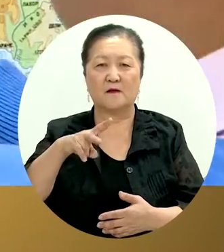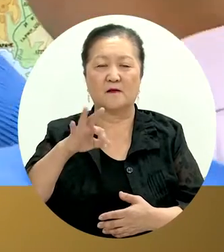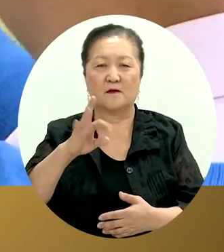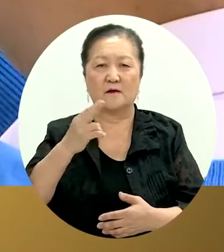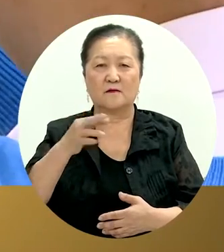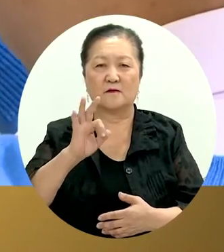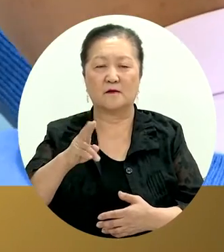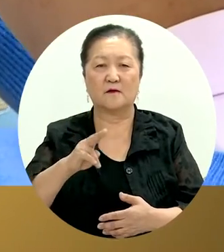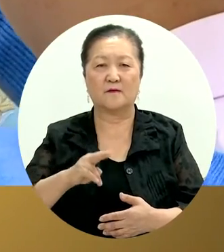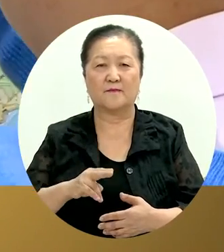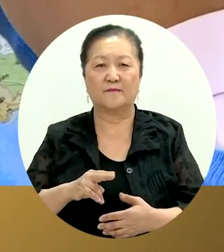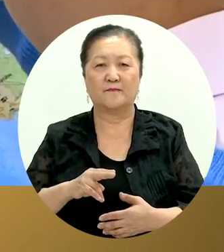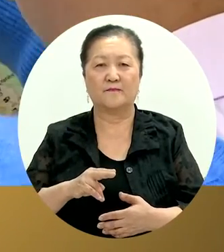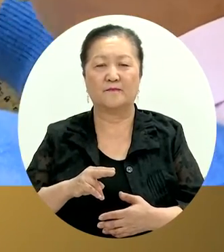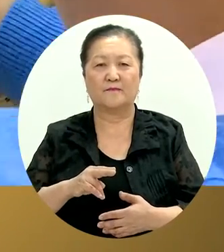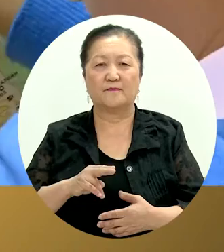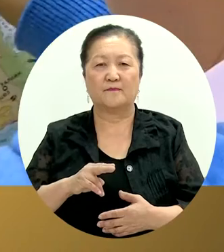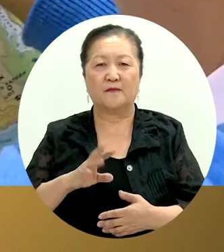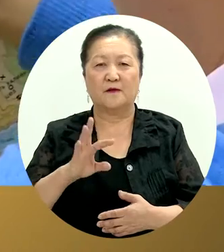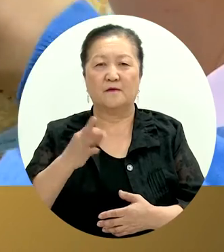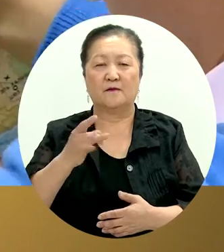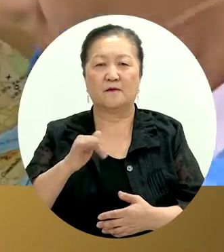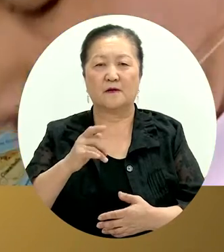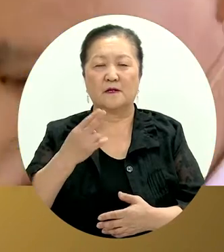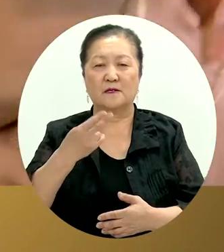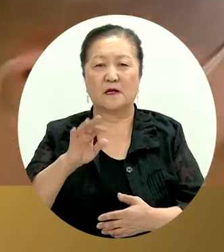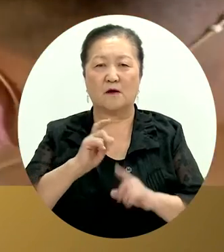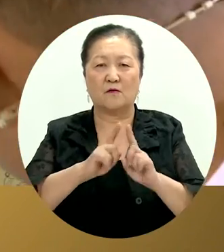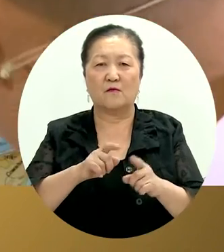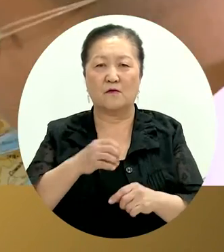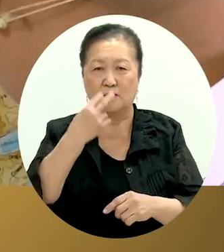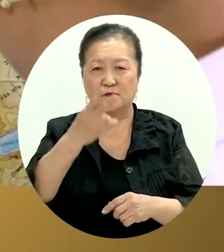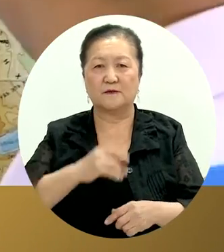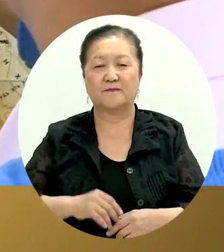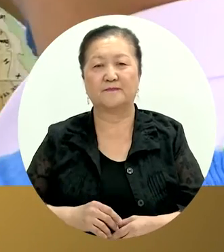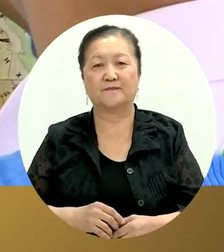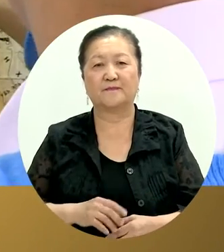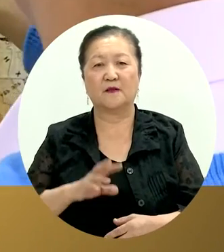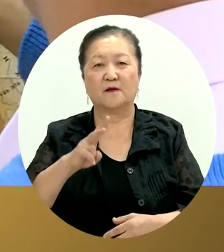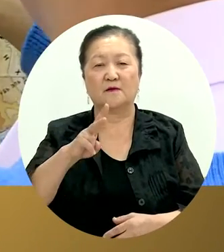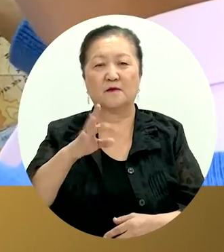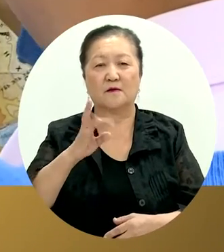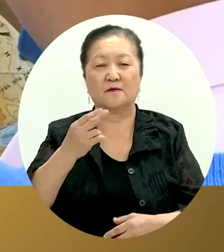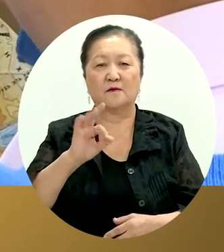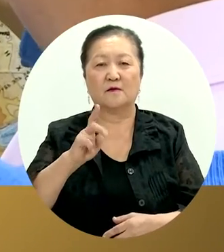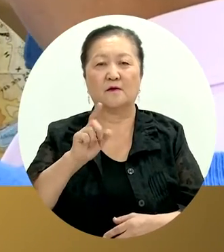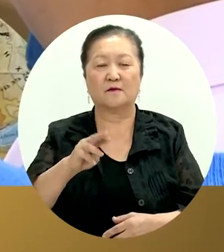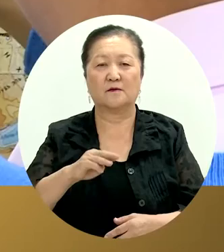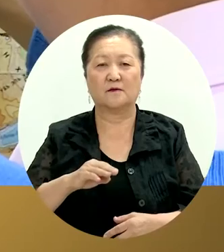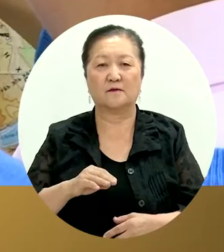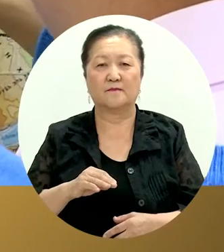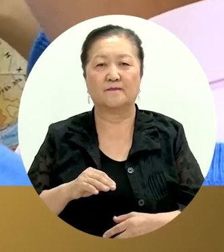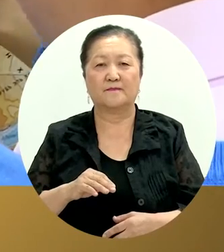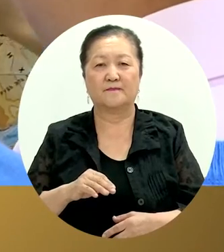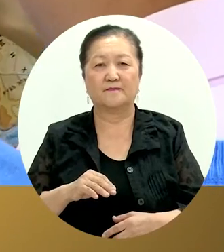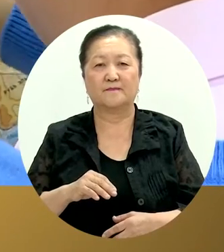за Лондон руу тий. Аа. За ингээд өргөргийн дагаа ууд цэр. За Лондон хот манай